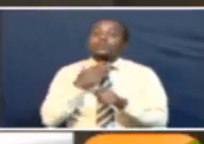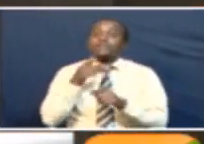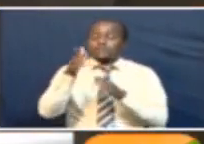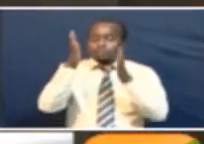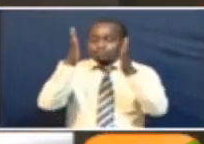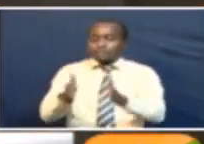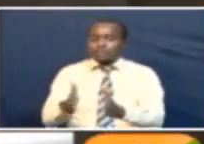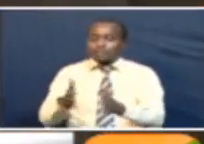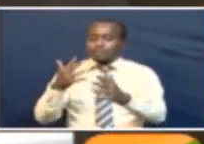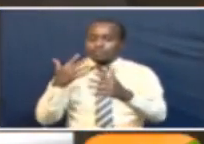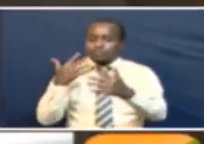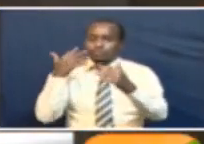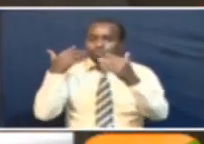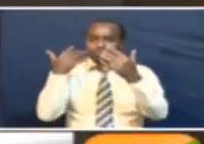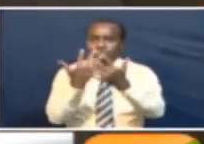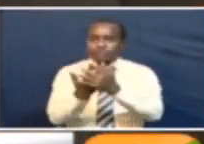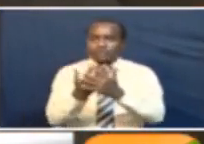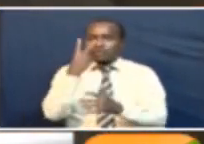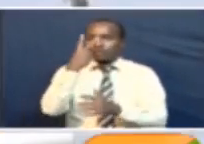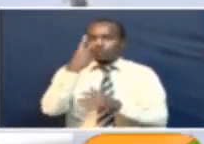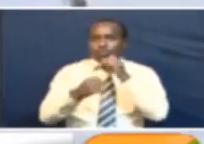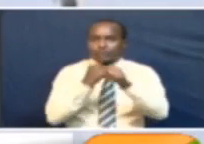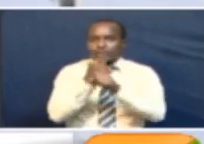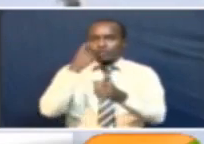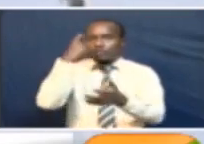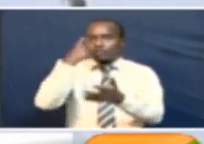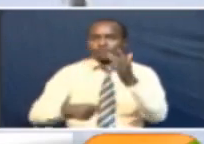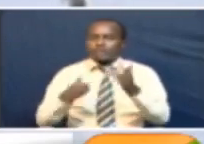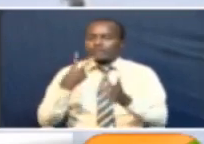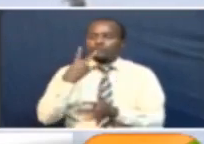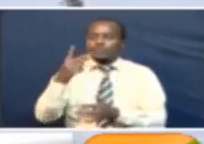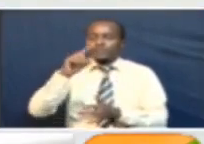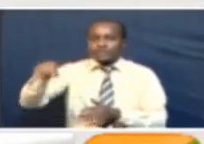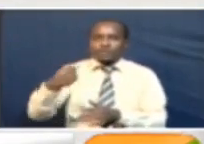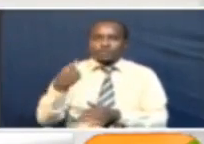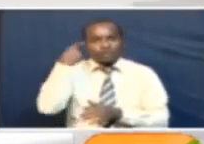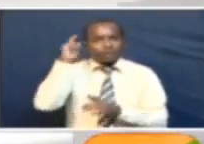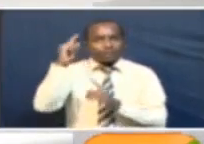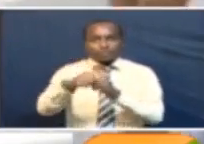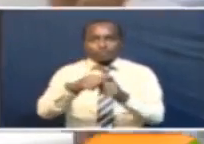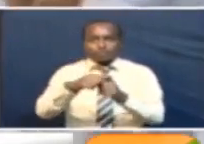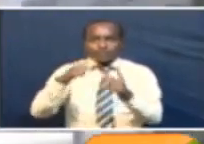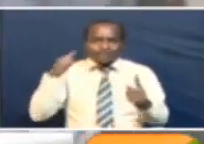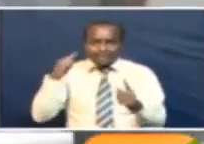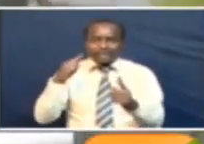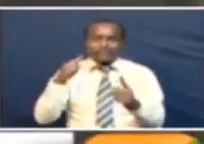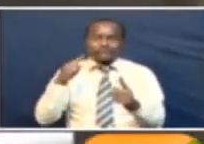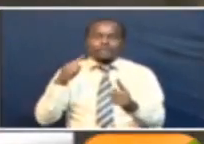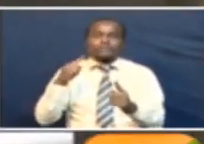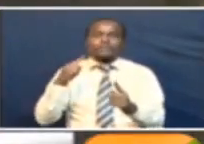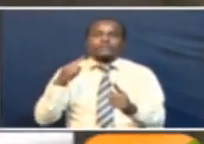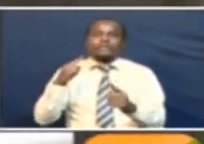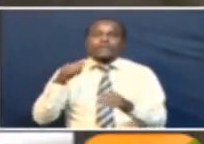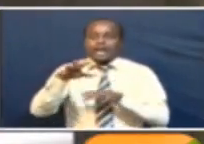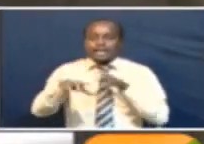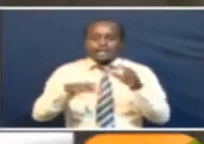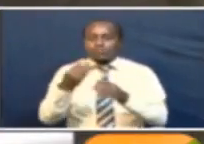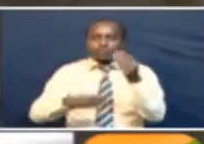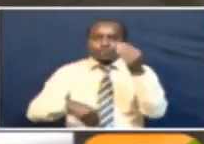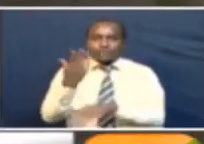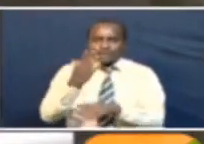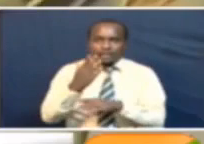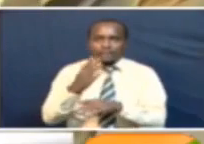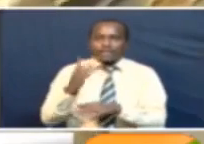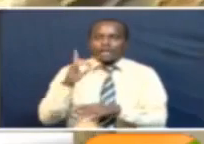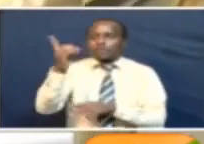kifungo cha miaka 2 au faini ya shilingi 200,000 kwa kuchinja mnyama kwa lengo la kutumia nyama yake kama chakula, na mwaka mmoja